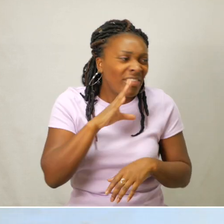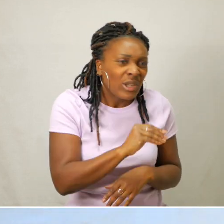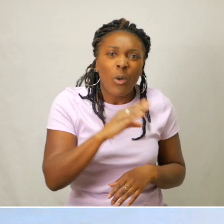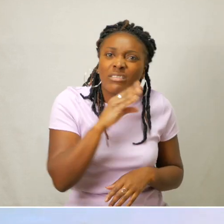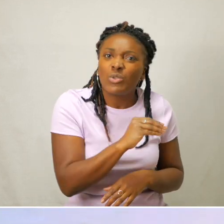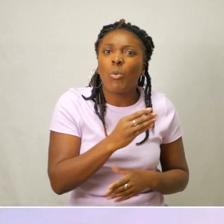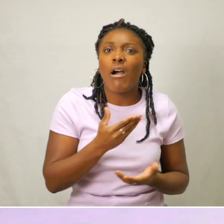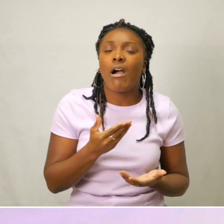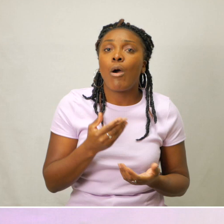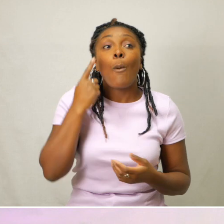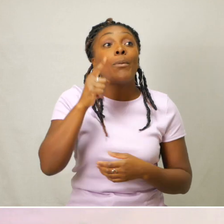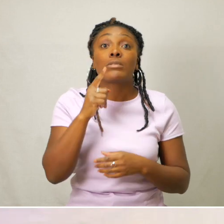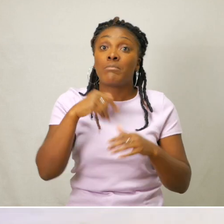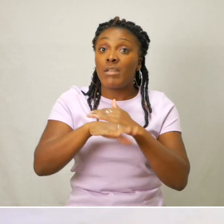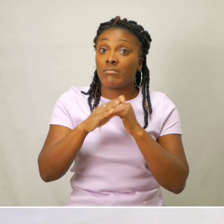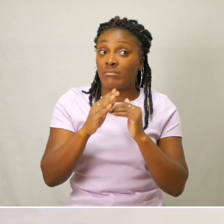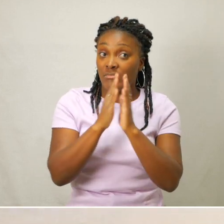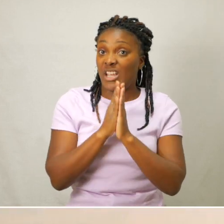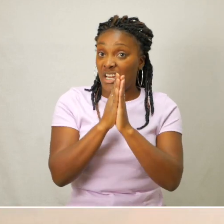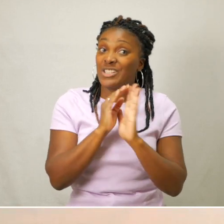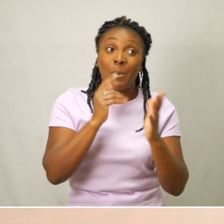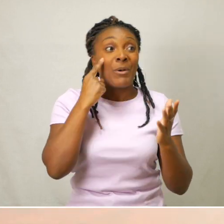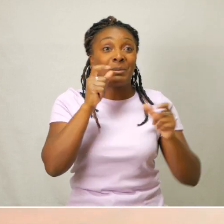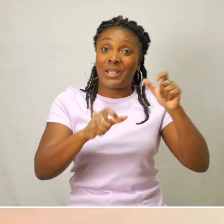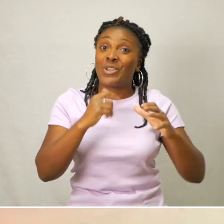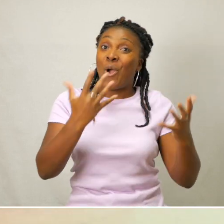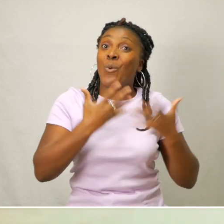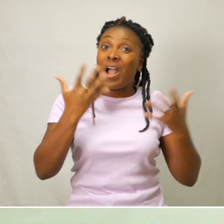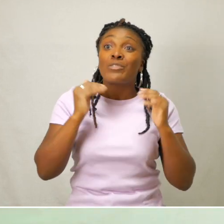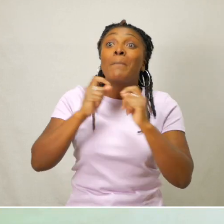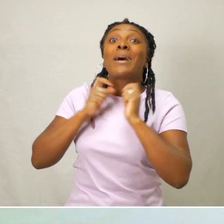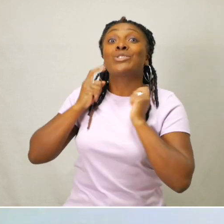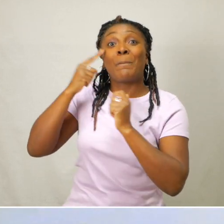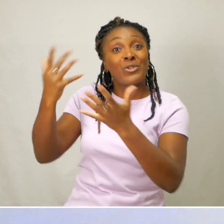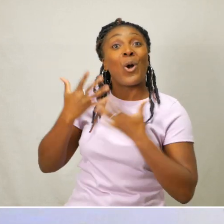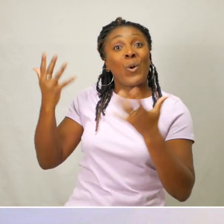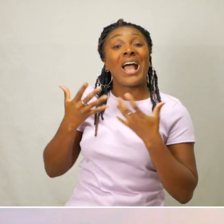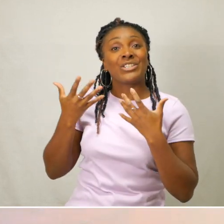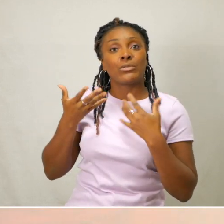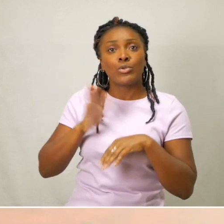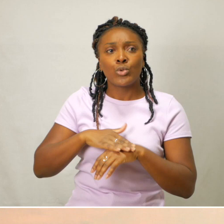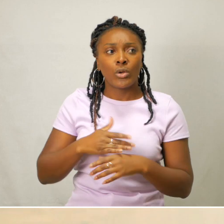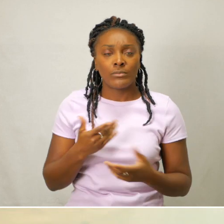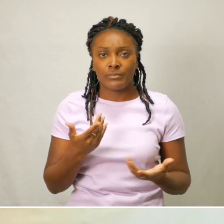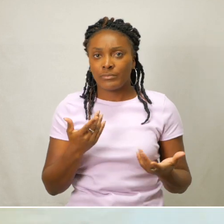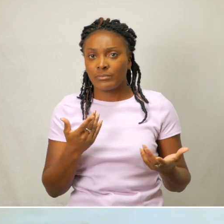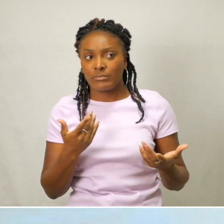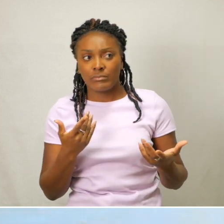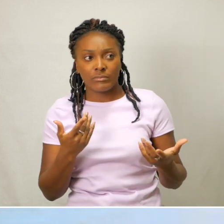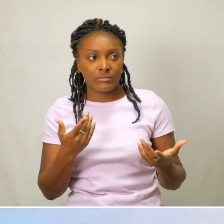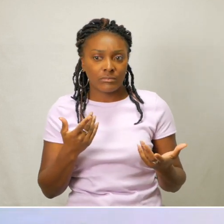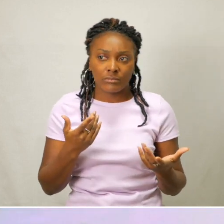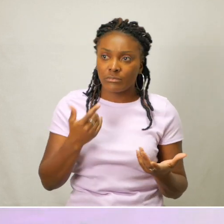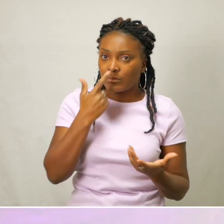nous encourager, même au sein d'une église, peut-être un pasteur même. Au moment où on dit mais moi je me bats dans la foi, et peut-être là tu